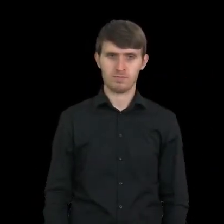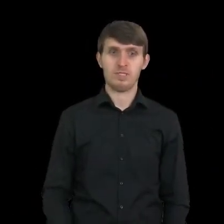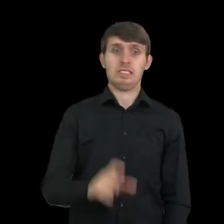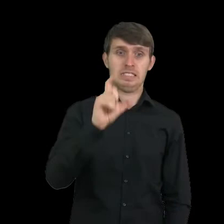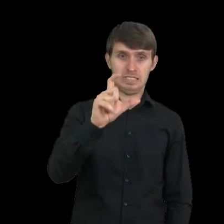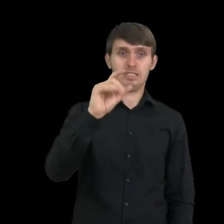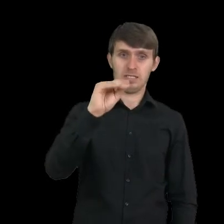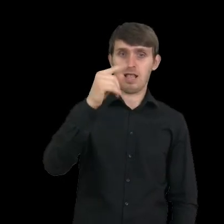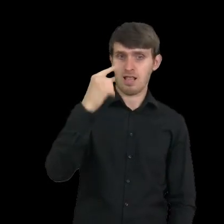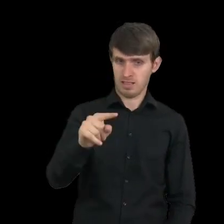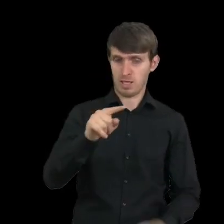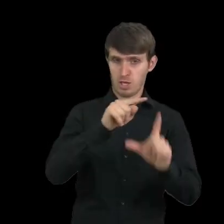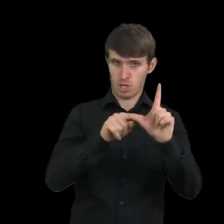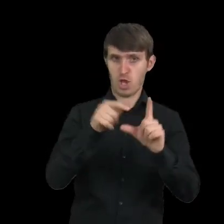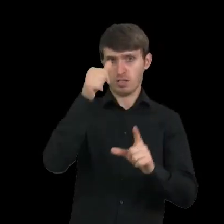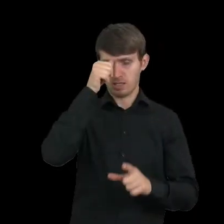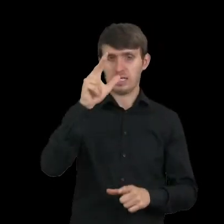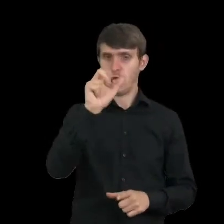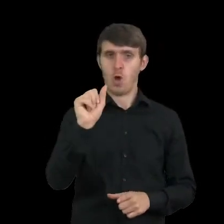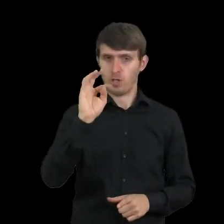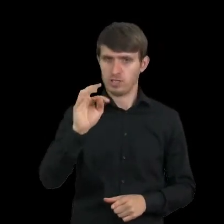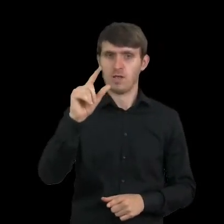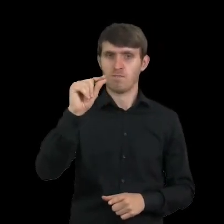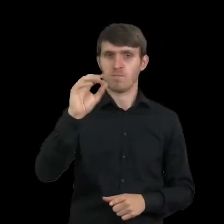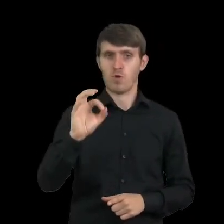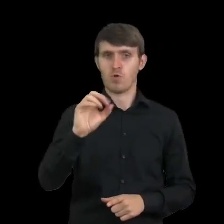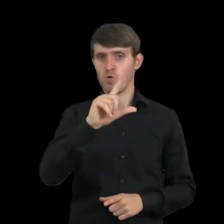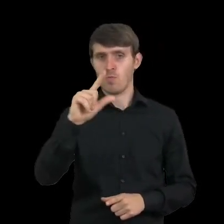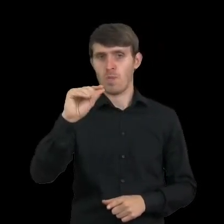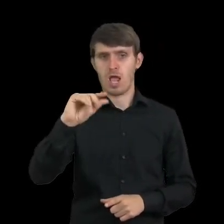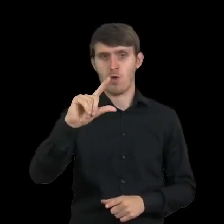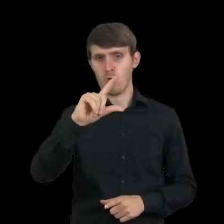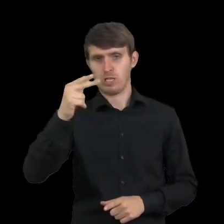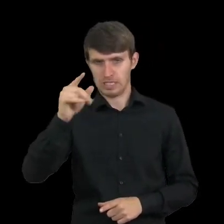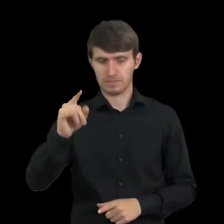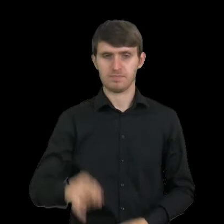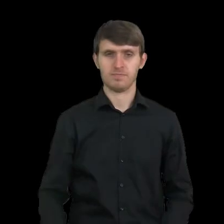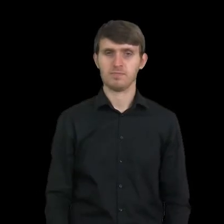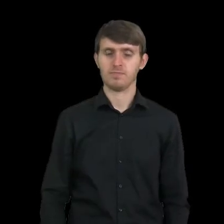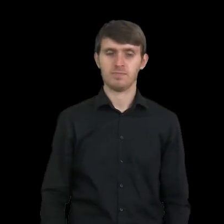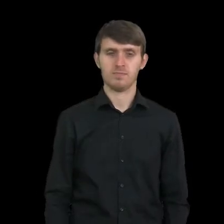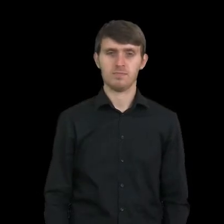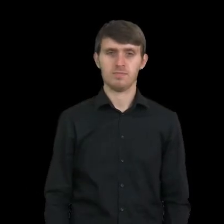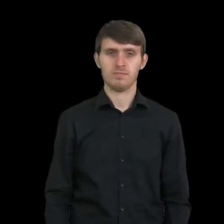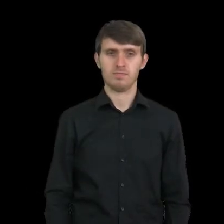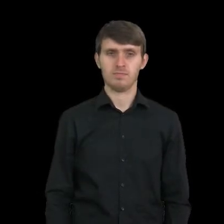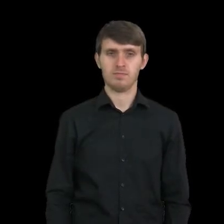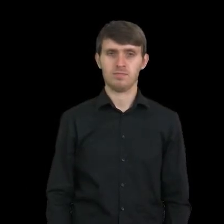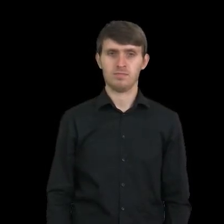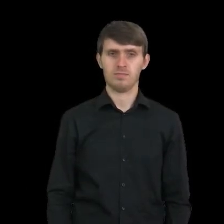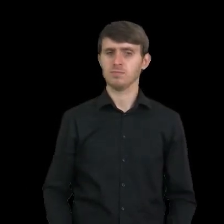CED. To jest kąt półpełny. Co wiemy o kącie